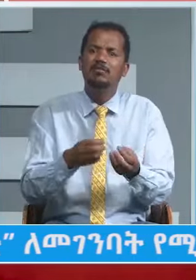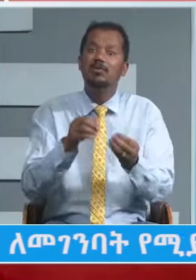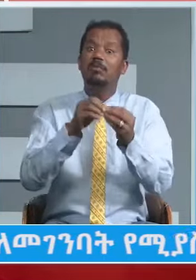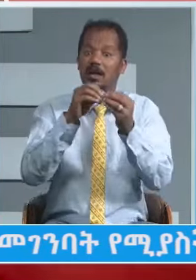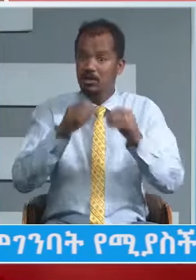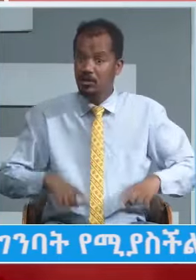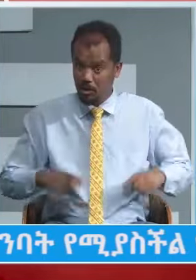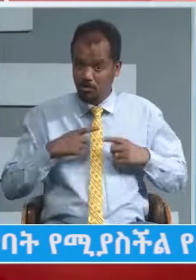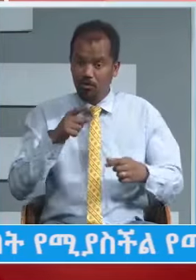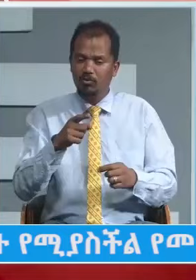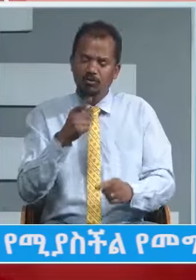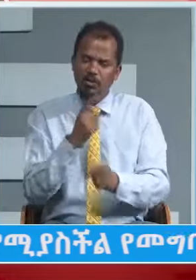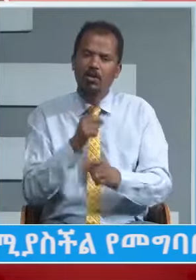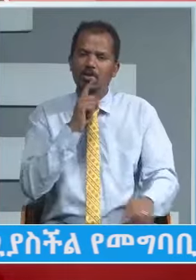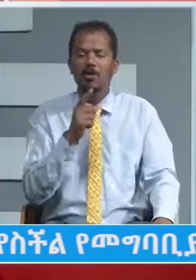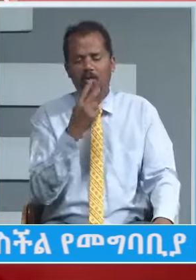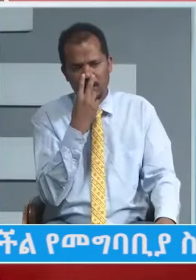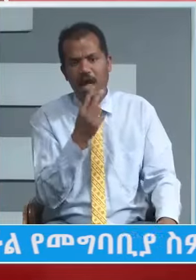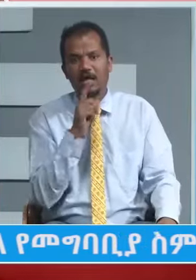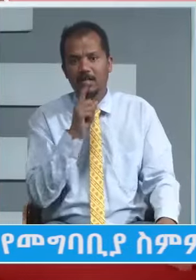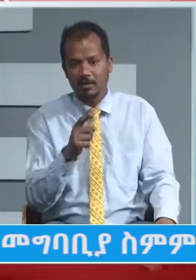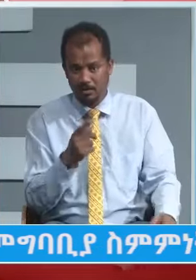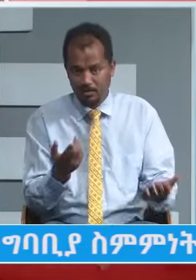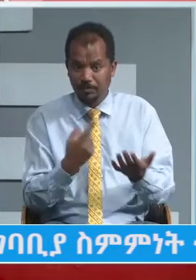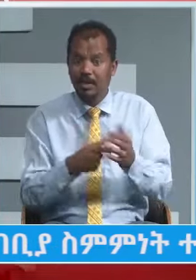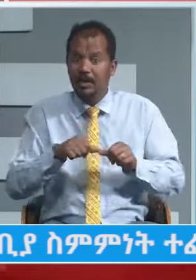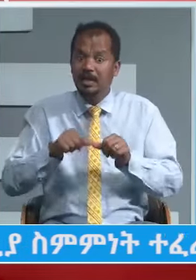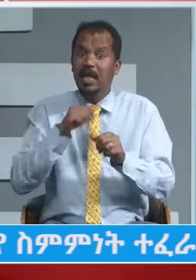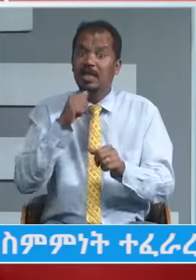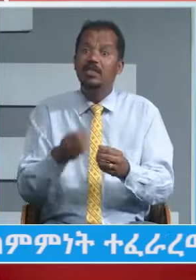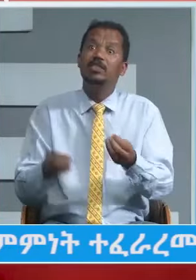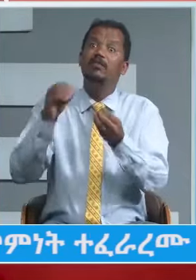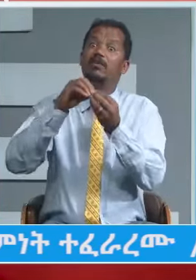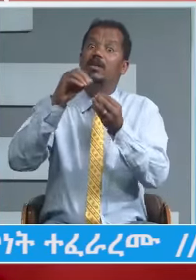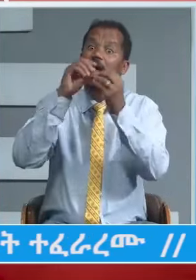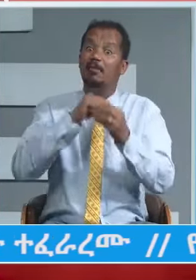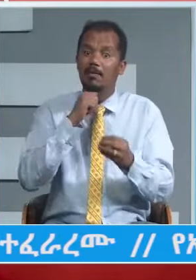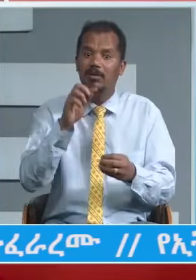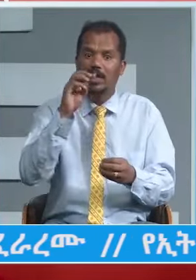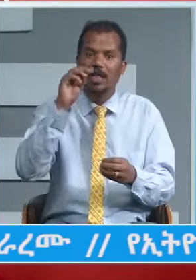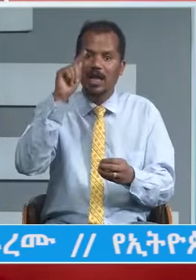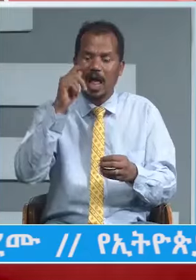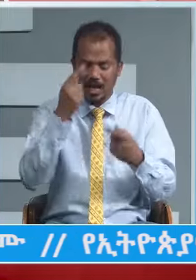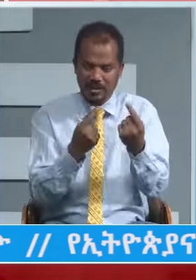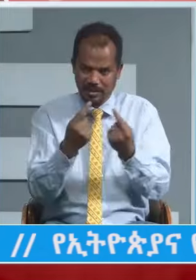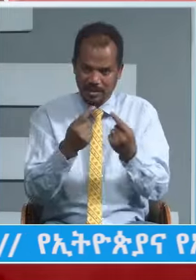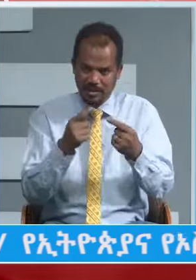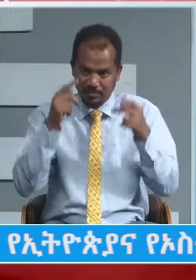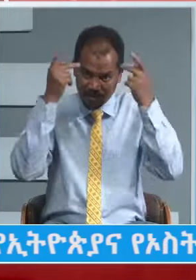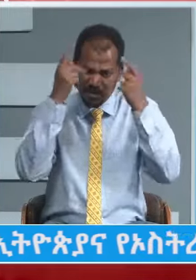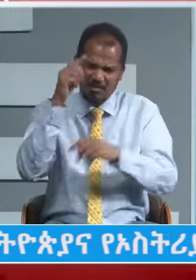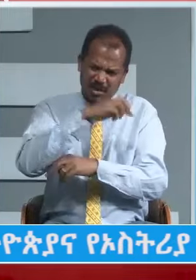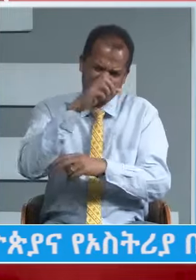ያክል የሚሆን ጭማሪ ያደርጓሉ። እሱ ደግሞ ፌር ነው ብለን እያየን ያለ ነው። ንረቱ ግን እንዳይቀጥልና ግሽበቱም ይባስ እንዳያባብሰው ቀጠናና ንግድ ስር ሚኒስቴር